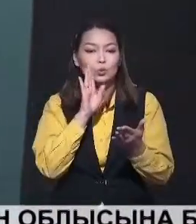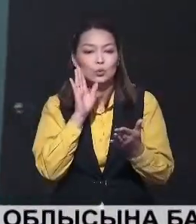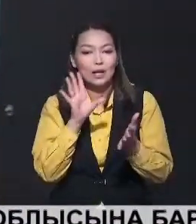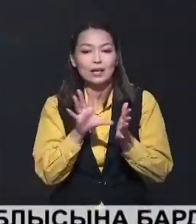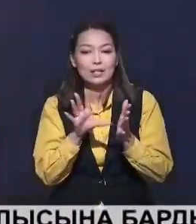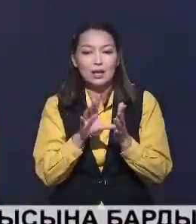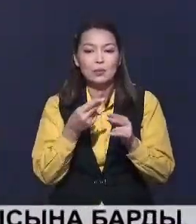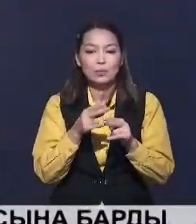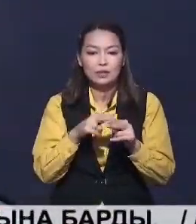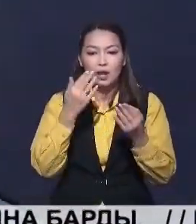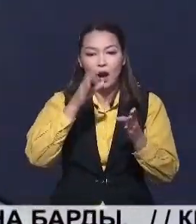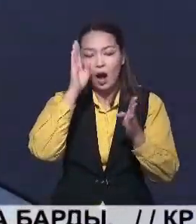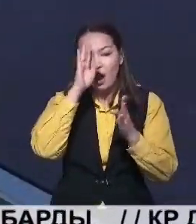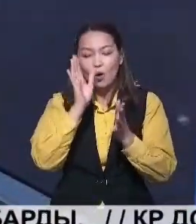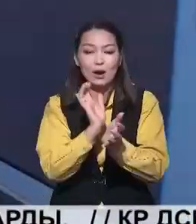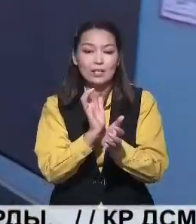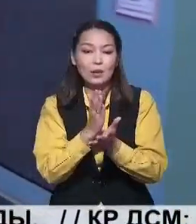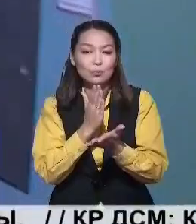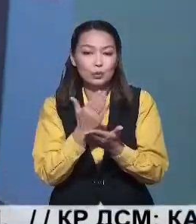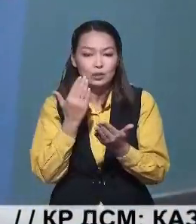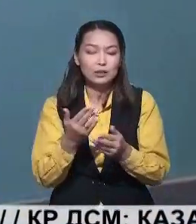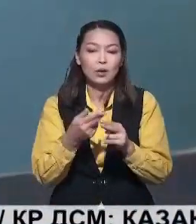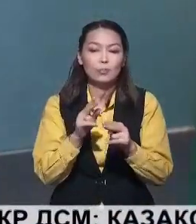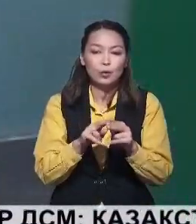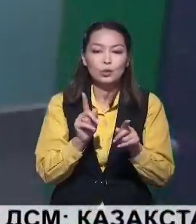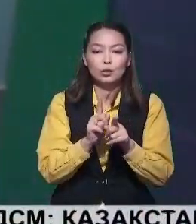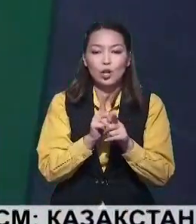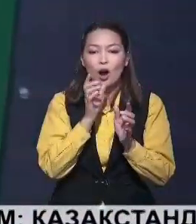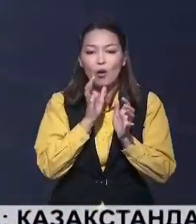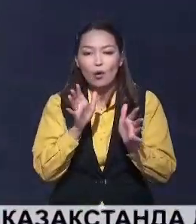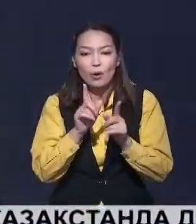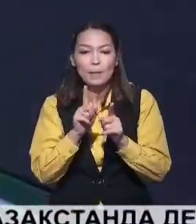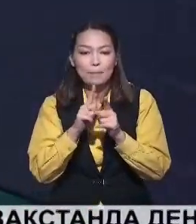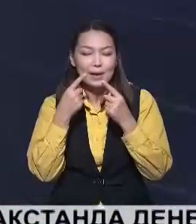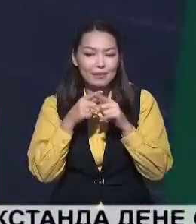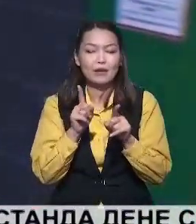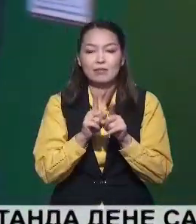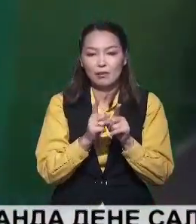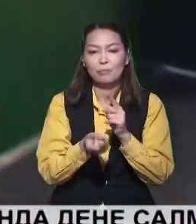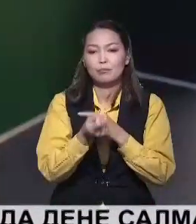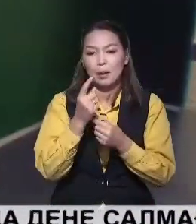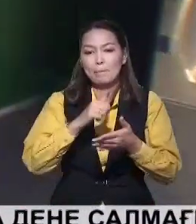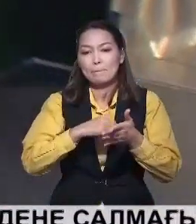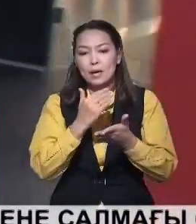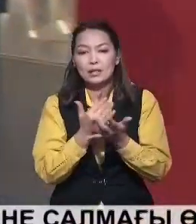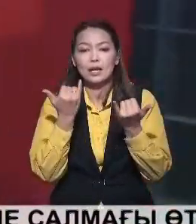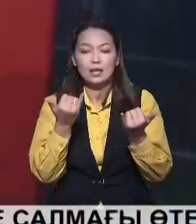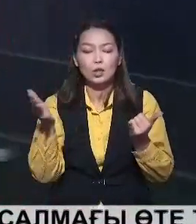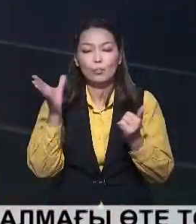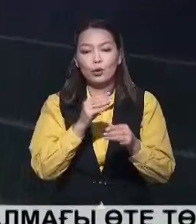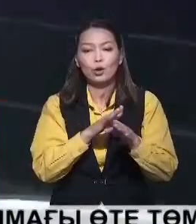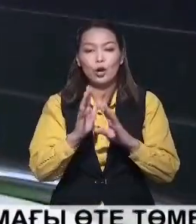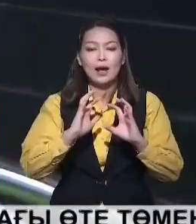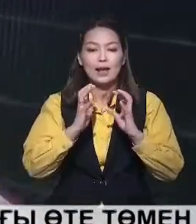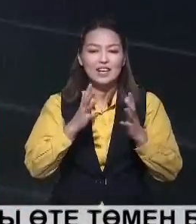улы газдар ауаны ластап жатыр. Тіпті жаһандық жылынуға да метанды газдердің әсері бар дейді ғалымдар. Сол үшін қазір бүкіл әлем